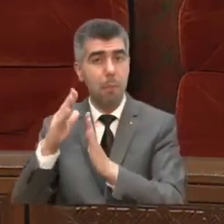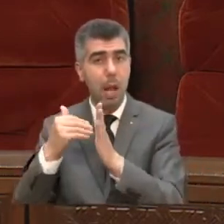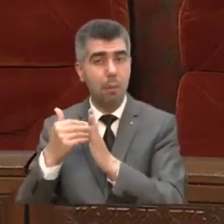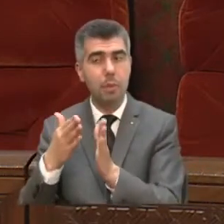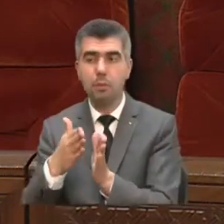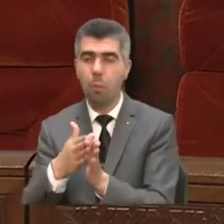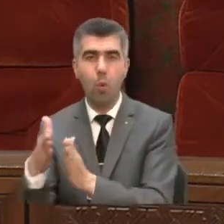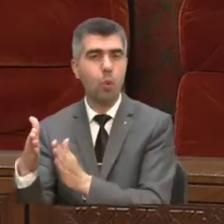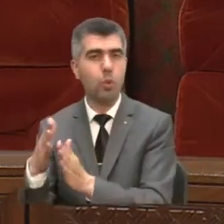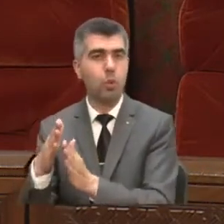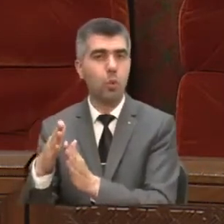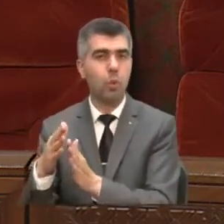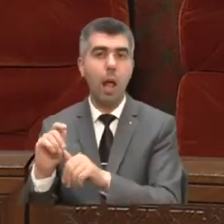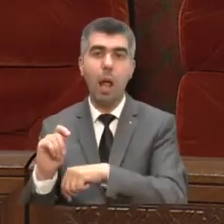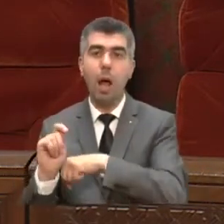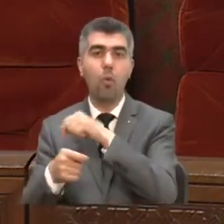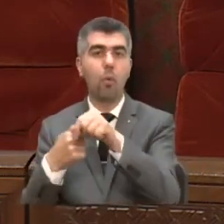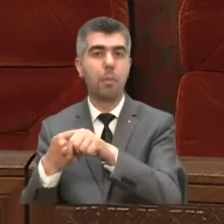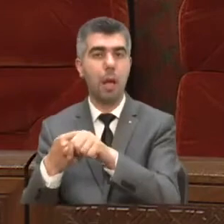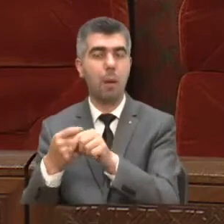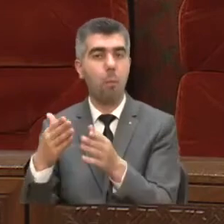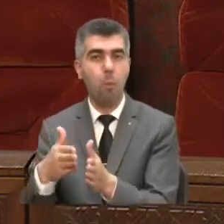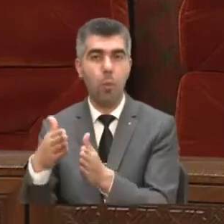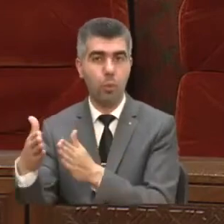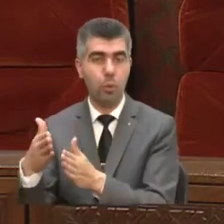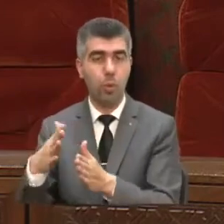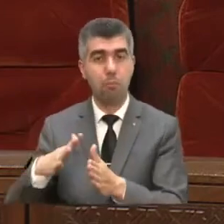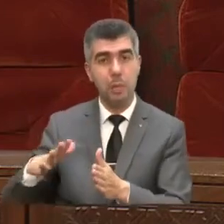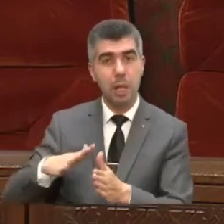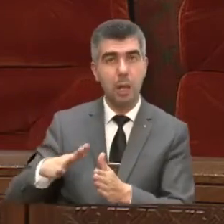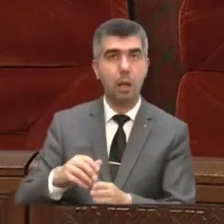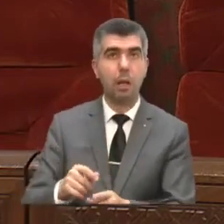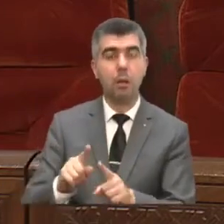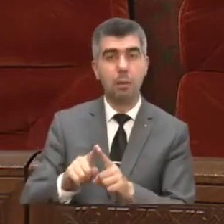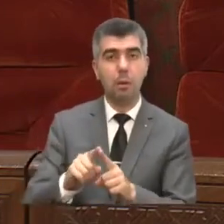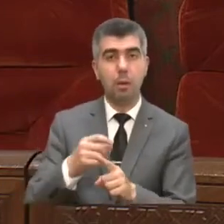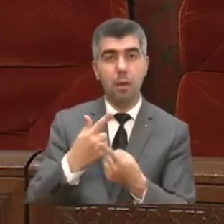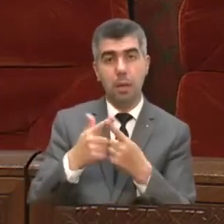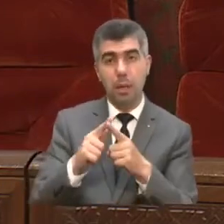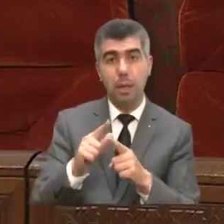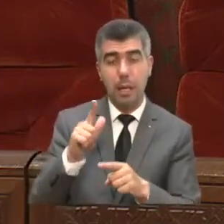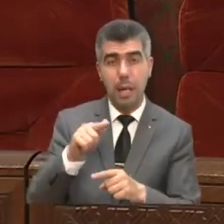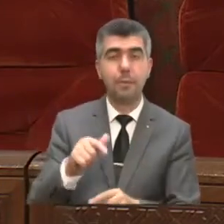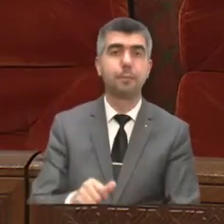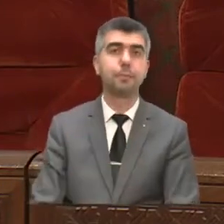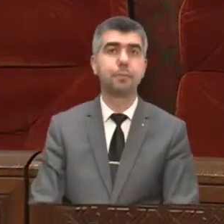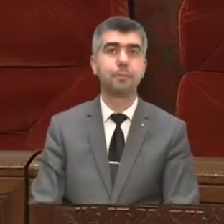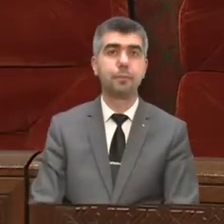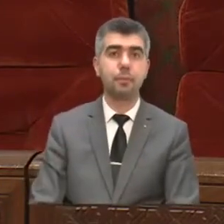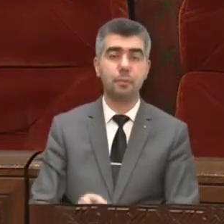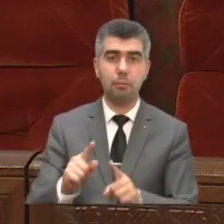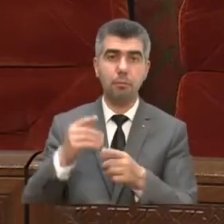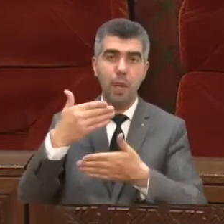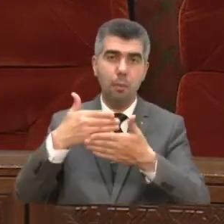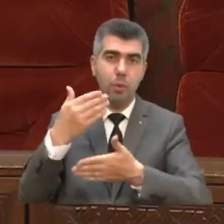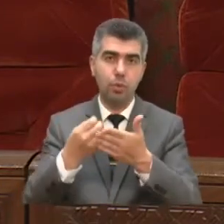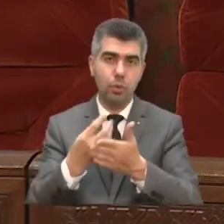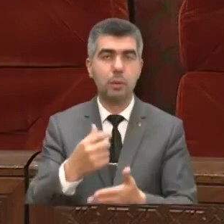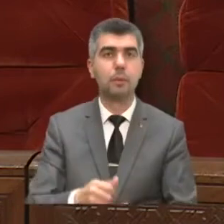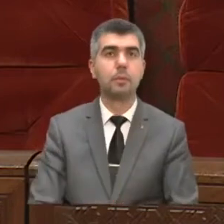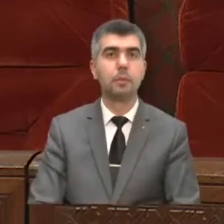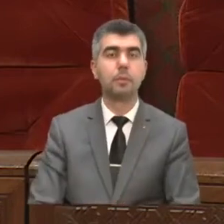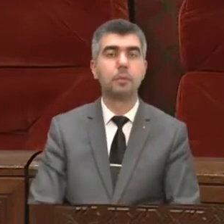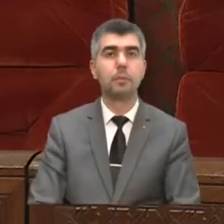القروي، وخارج العالم القروي في المدار الحضري كاين واحد العدد ديال الملاعب اللي تشكلات.